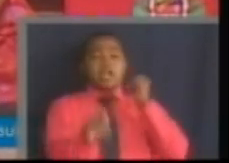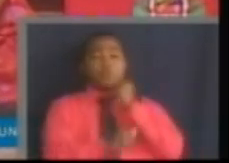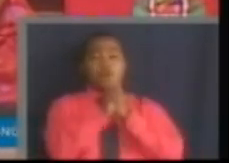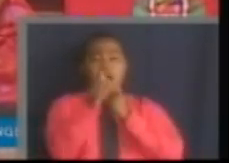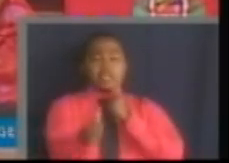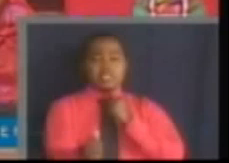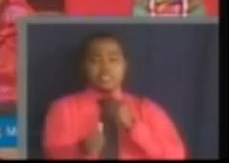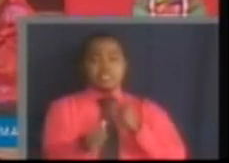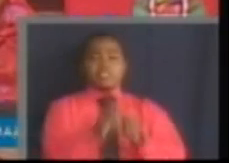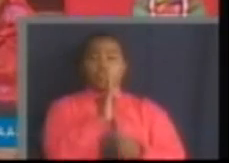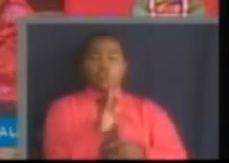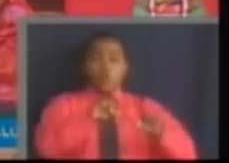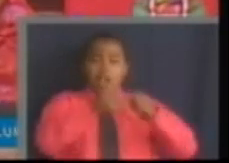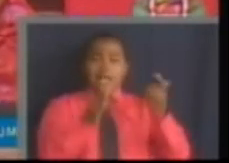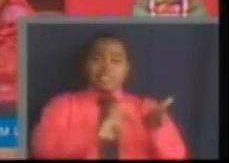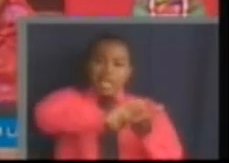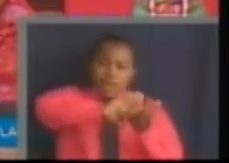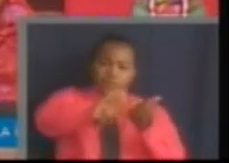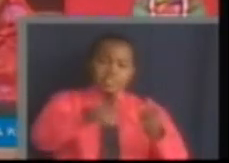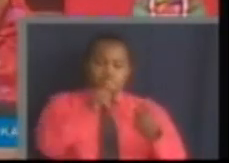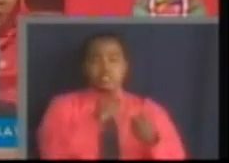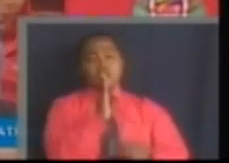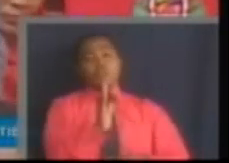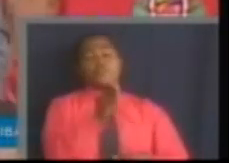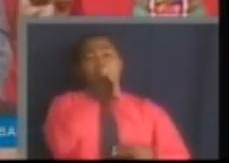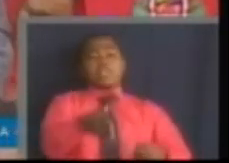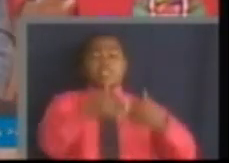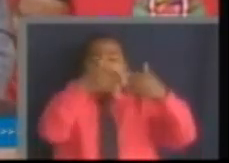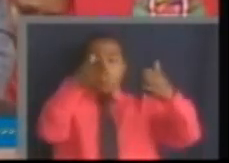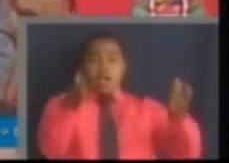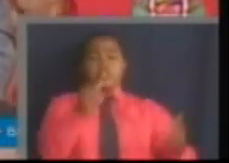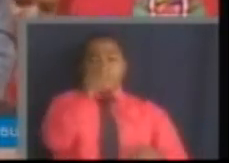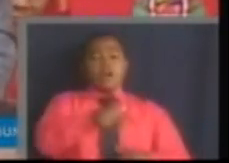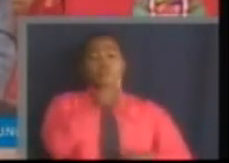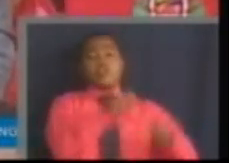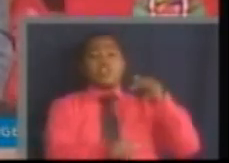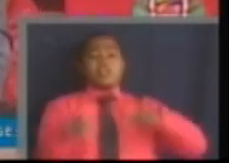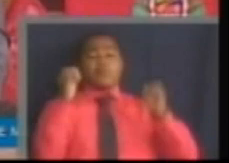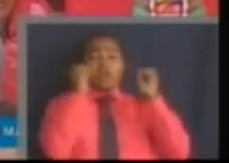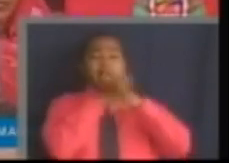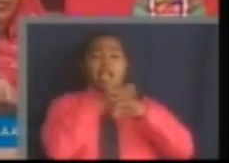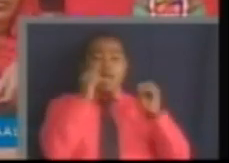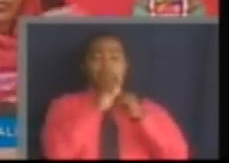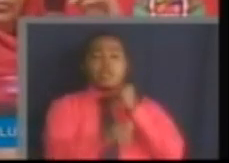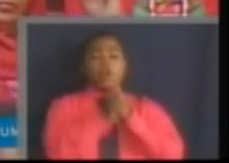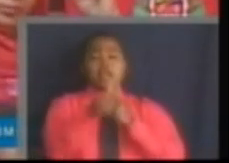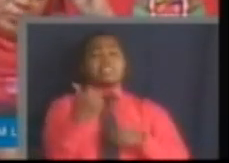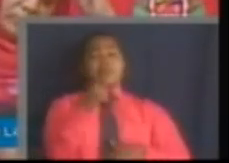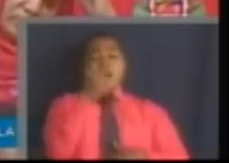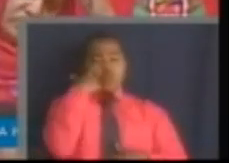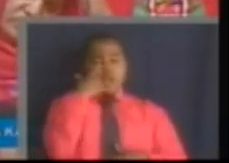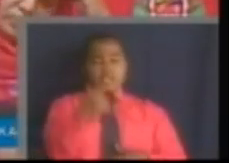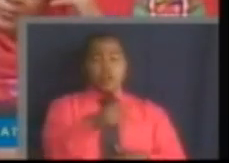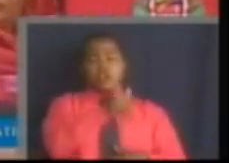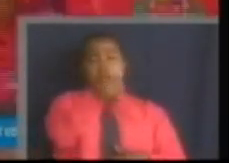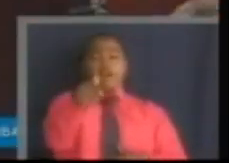lakini amerudishwa mwakilishi yule yule. Ni wazi kwamba walemavu walilalamikia uwakilishi bado wataona wenye ulemavu.